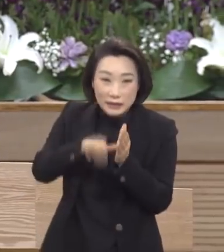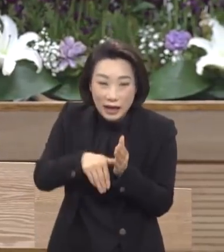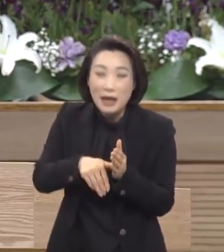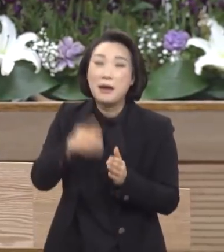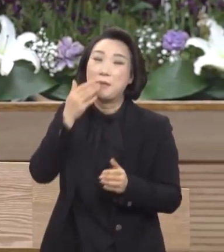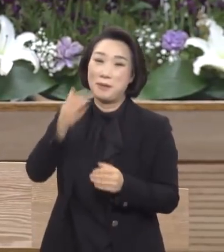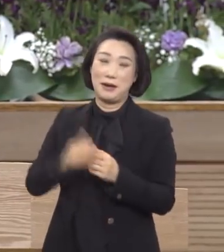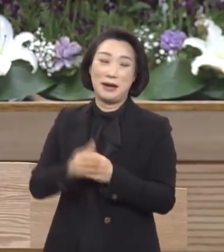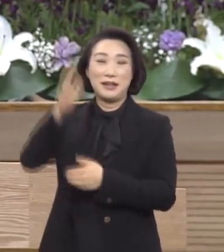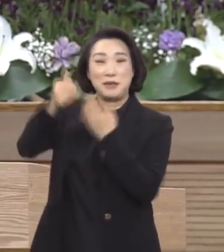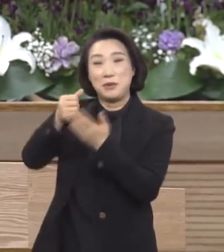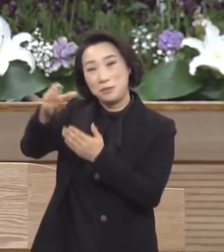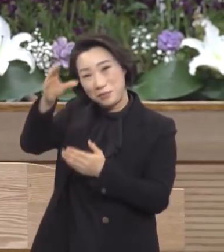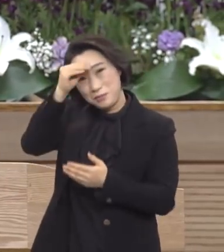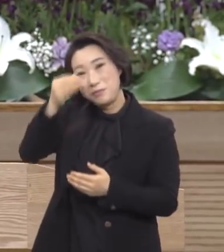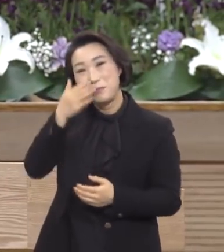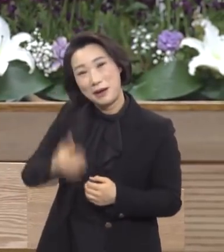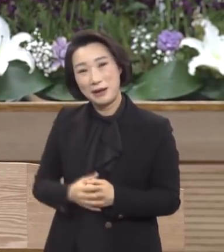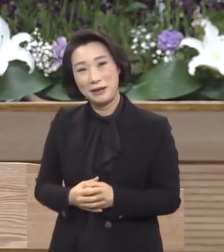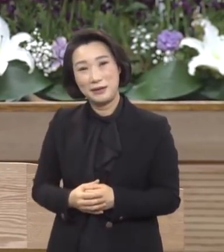그게 하나님을 본받는 거.